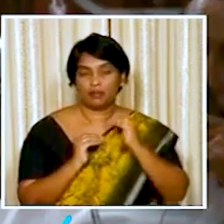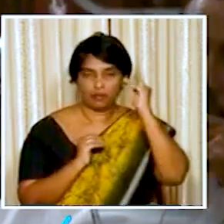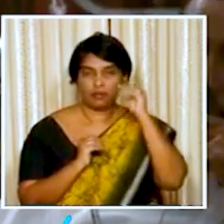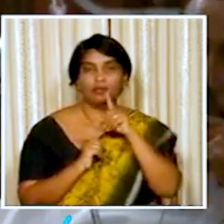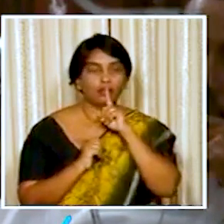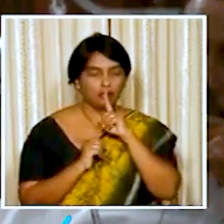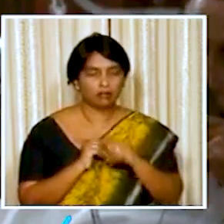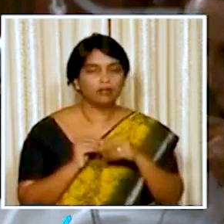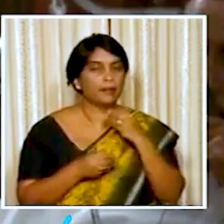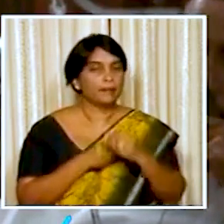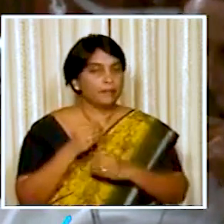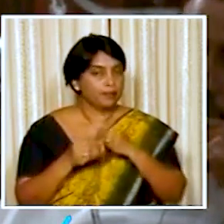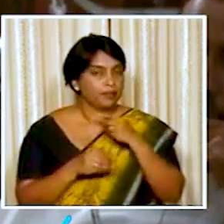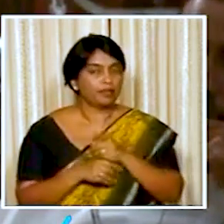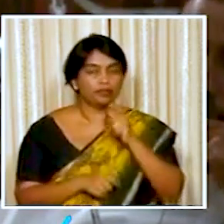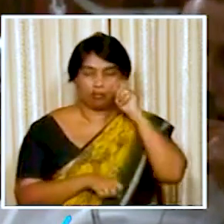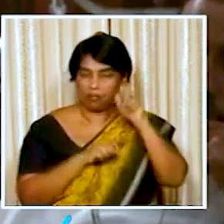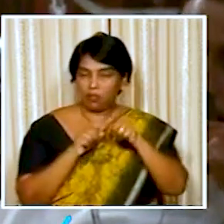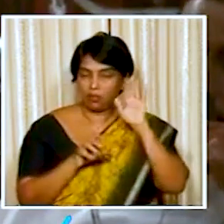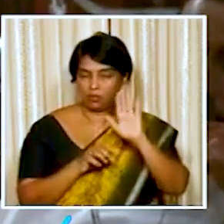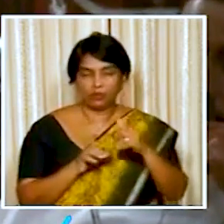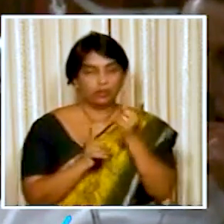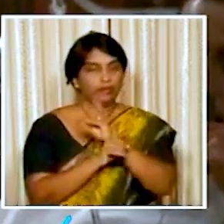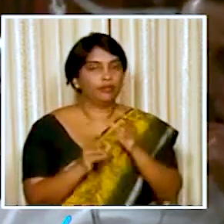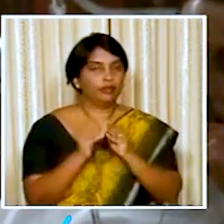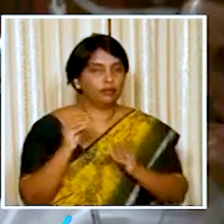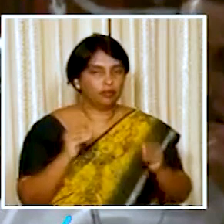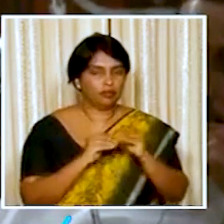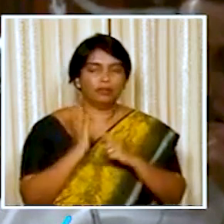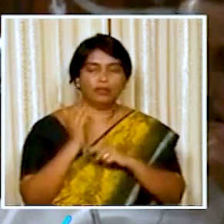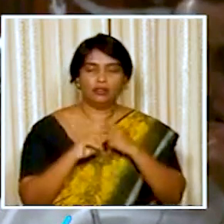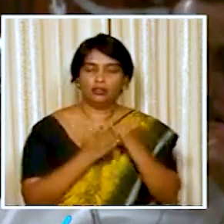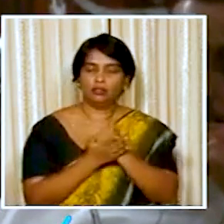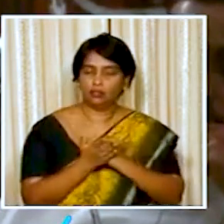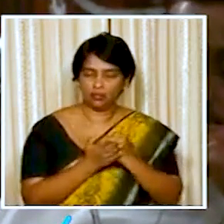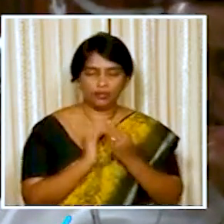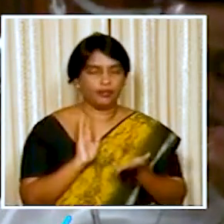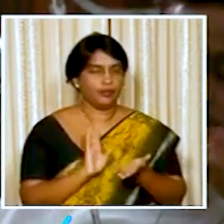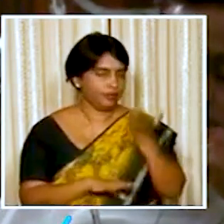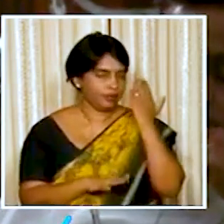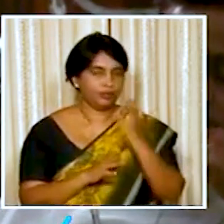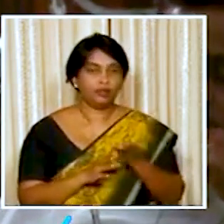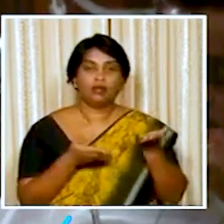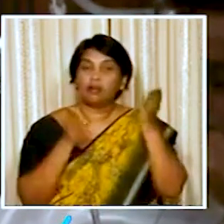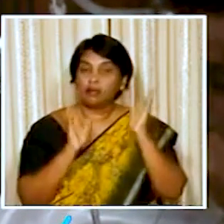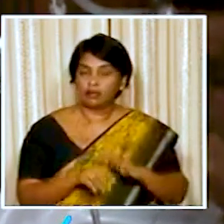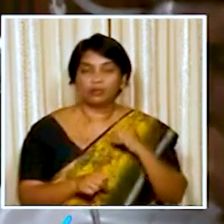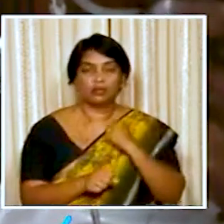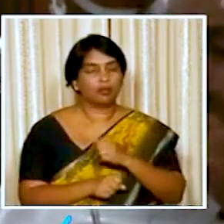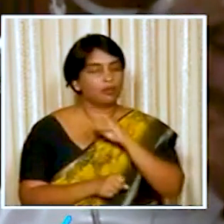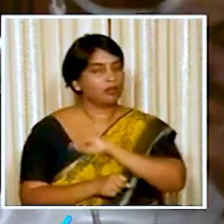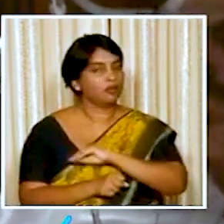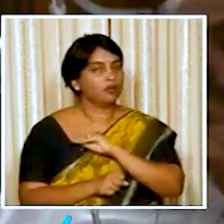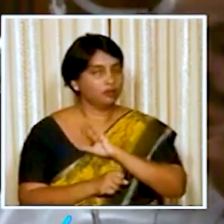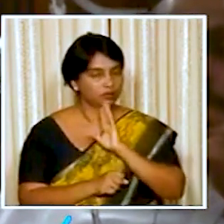කරේ ව්‍යාපාර මත ජනතා මත ඍජු බදු වක්‍ර බදු සියලු බදු වැඩි කරා අවසානයේදී රාජ්‍ය ආදායම වැඩි